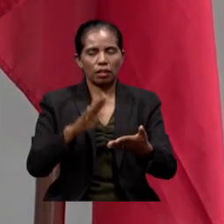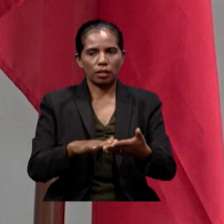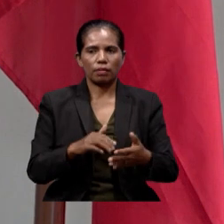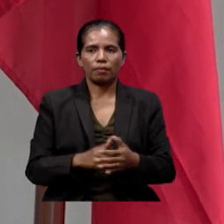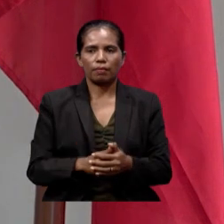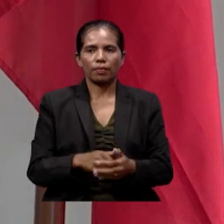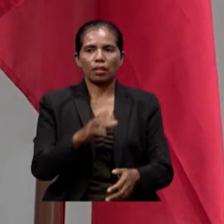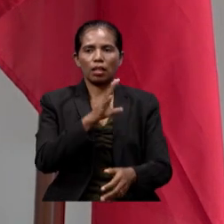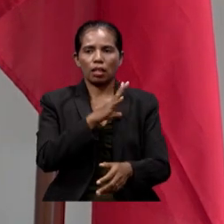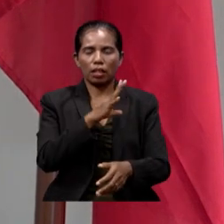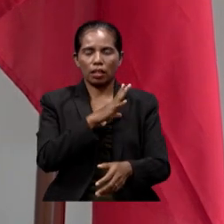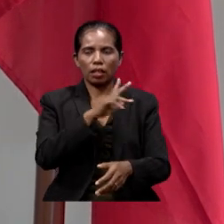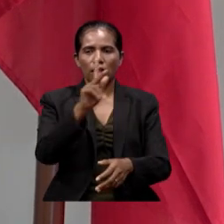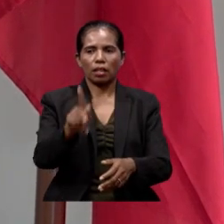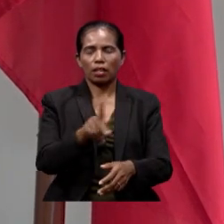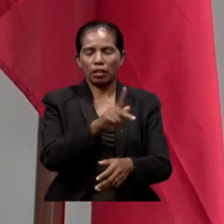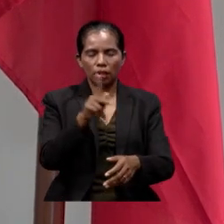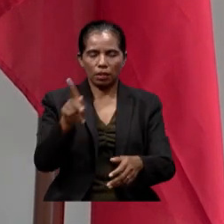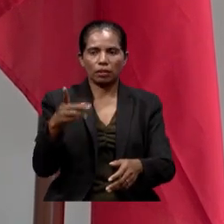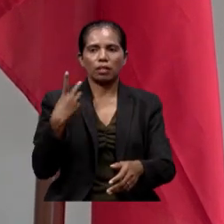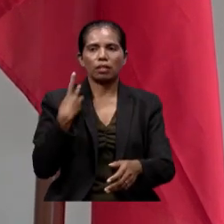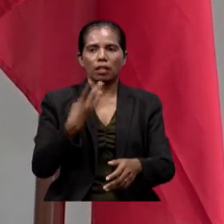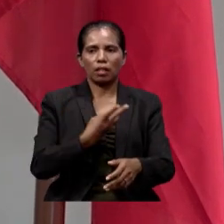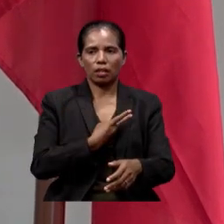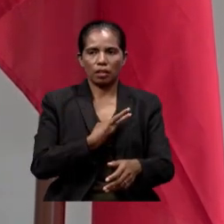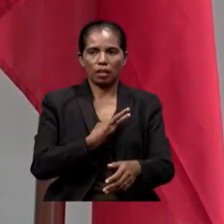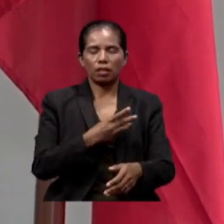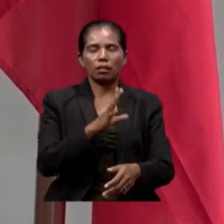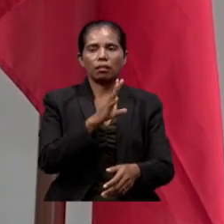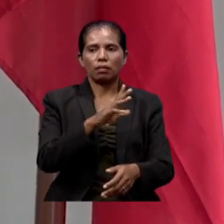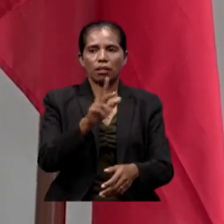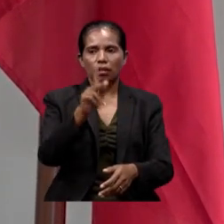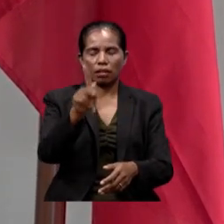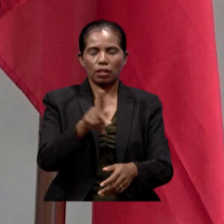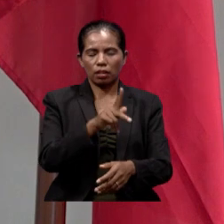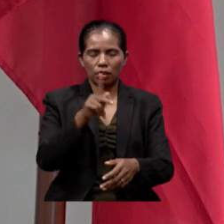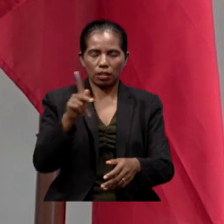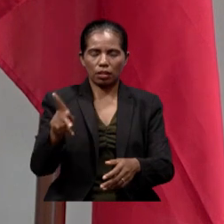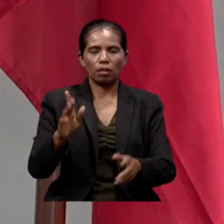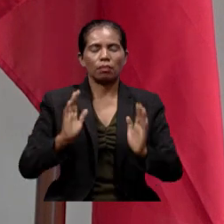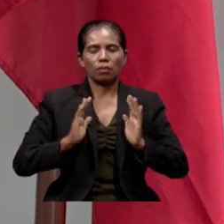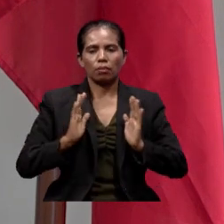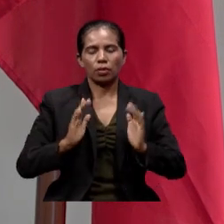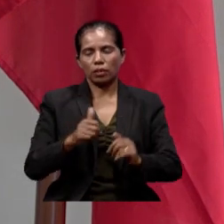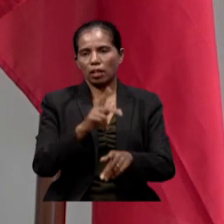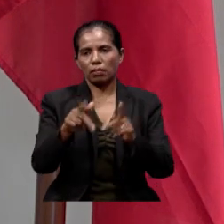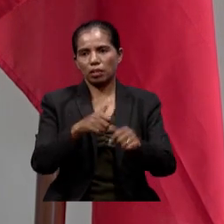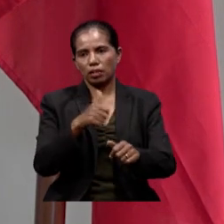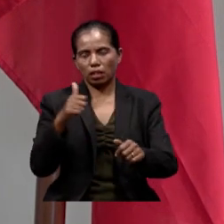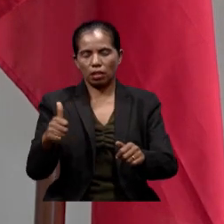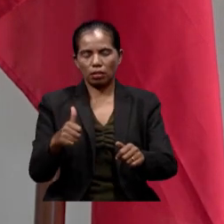Prefere hen loja keos ida ita nia tu ke hen loja ida mas nain ida mas siliur patraunia. Ita patraun bisa